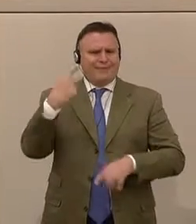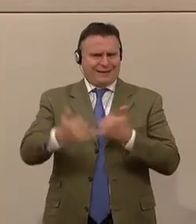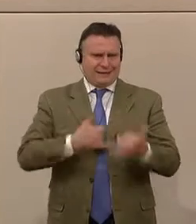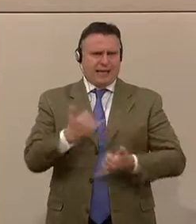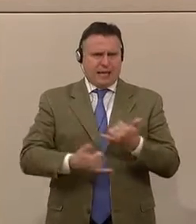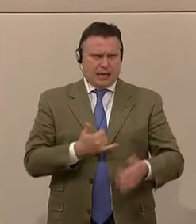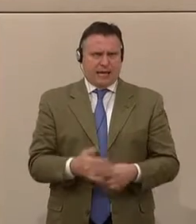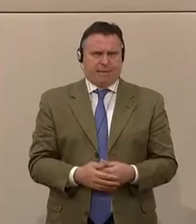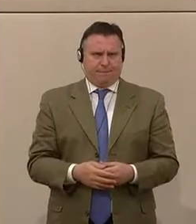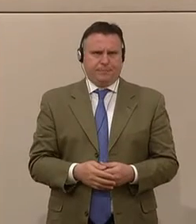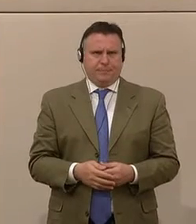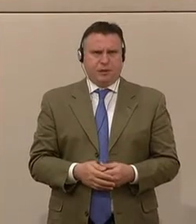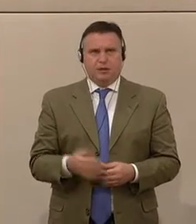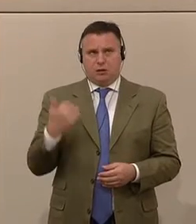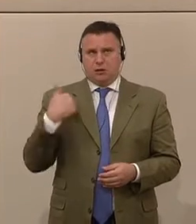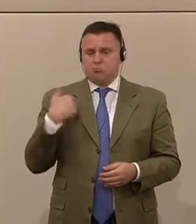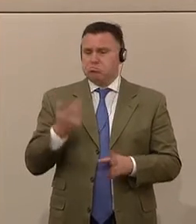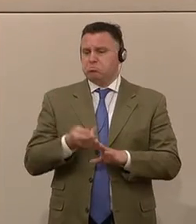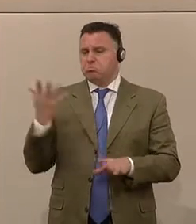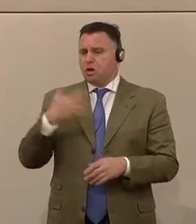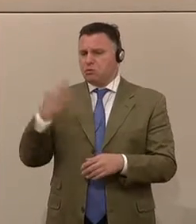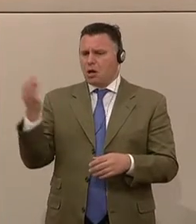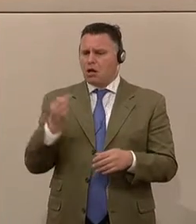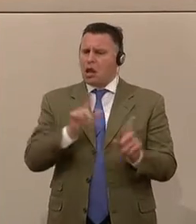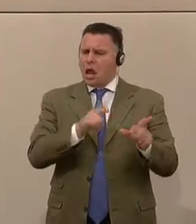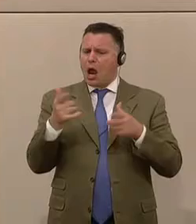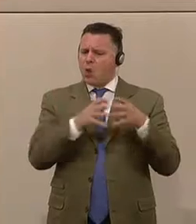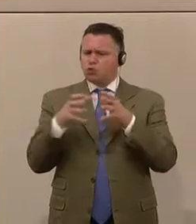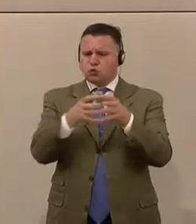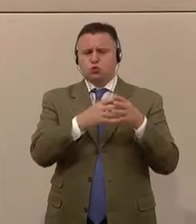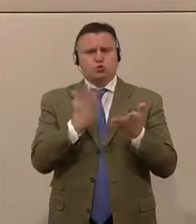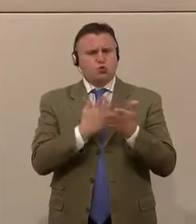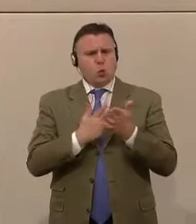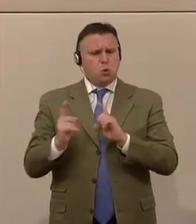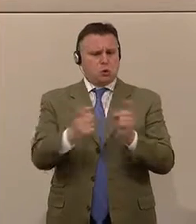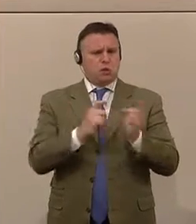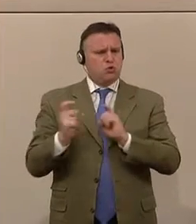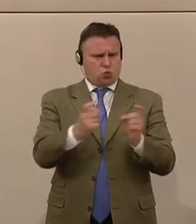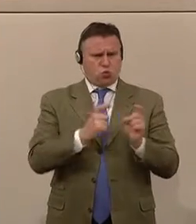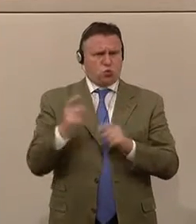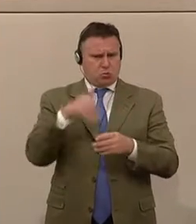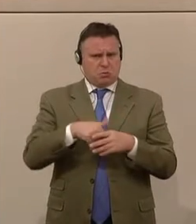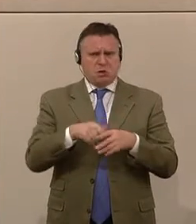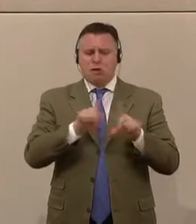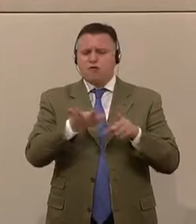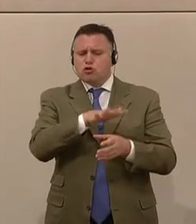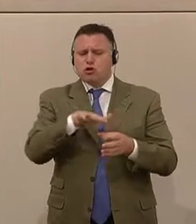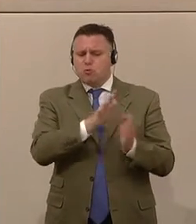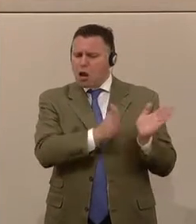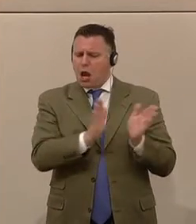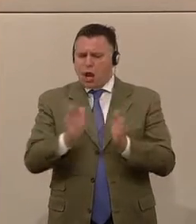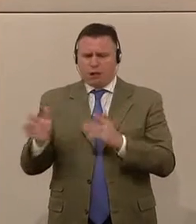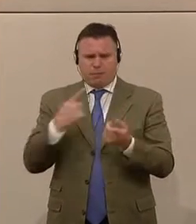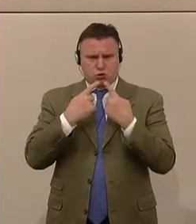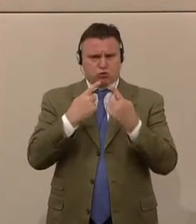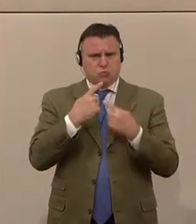Jahres. Wir haben ja auch die letzten Tage in den Ausschüssen darüber diskutieren können in den verschiedenen Bereichen.